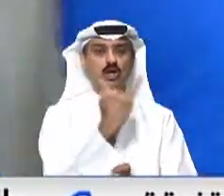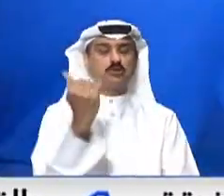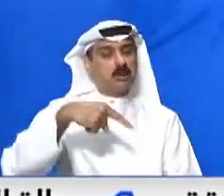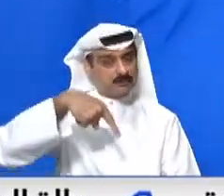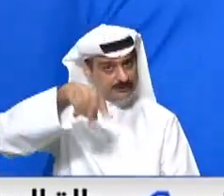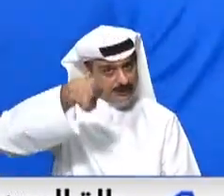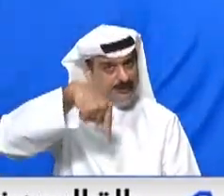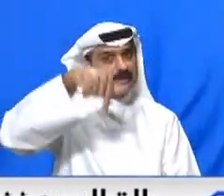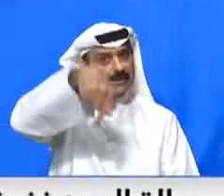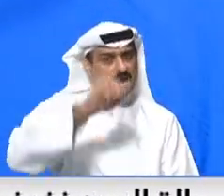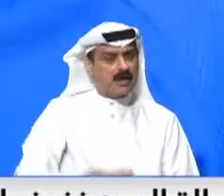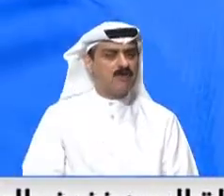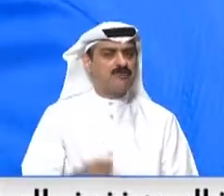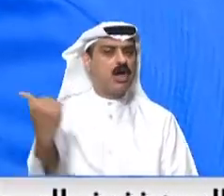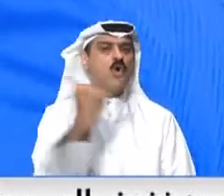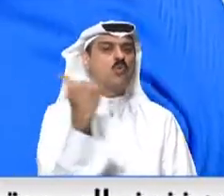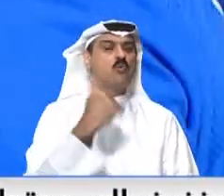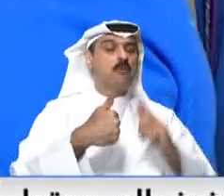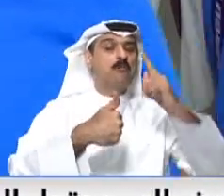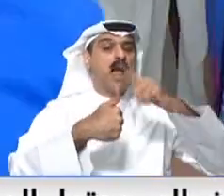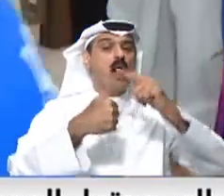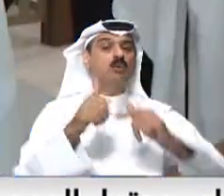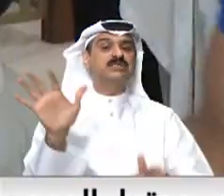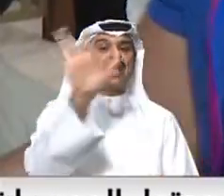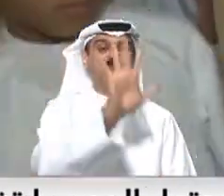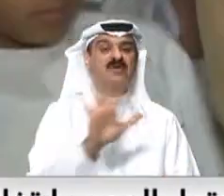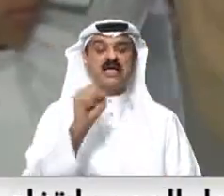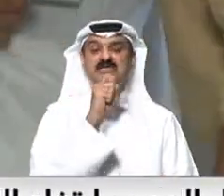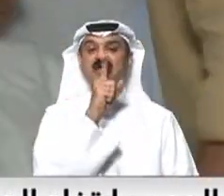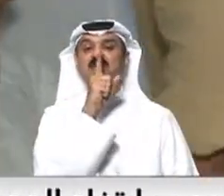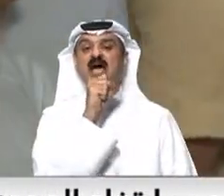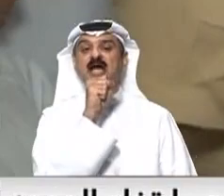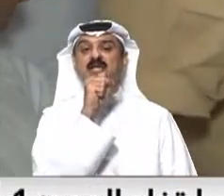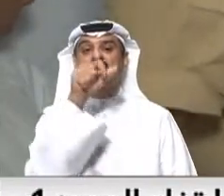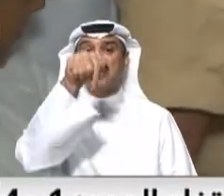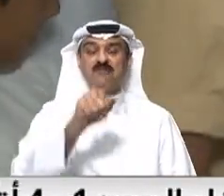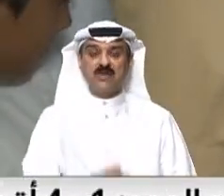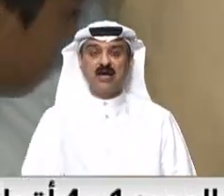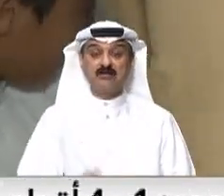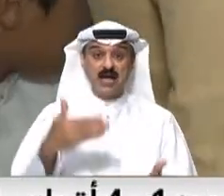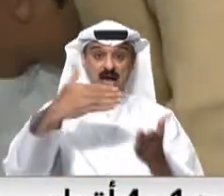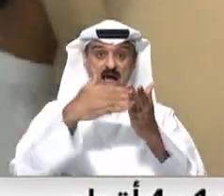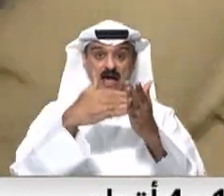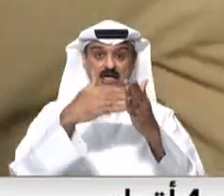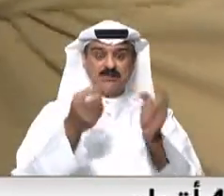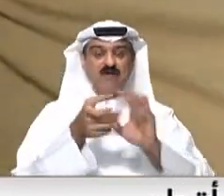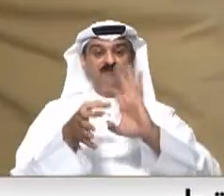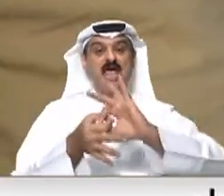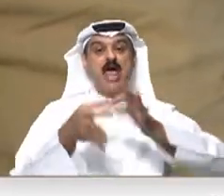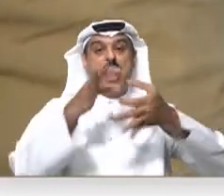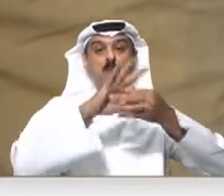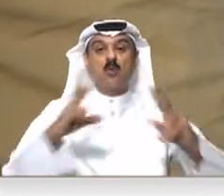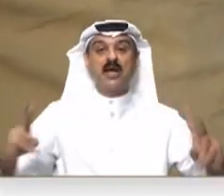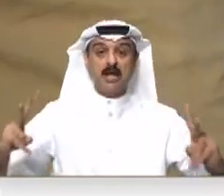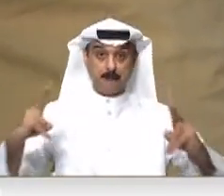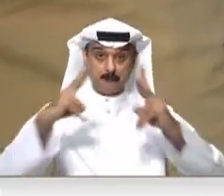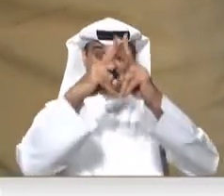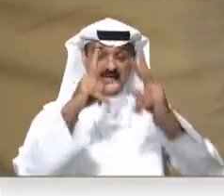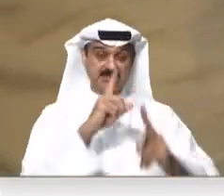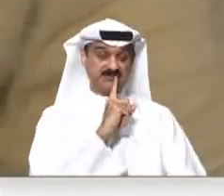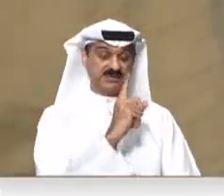القادمة، وأهمها البطولة الآسيوية في قطر والمؤهلة لأولمبياد باريس